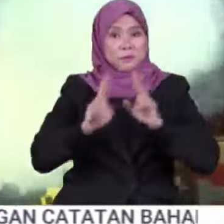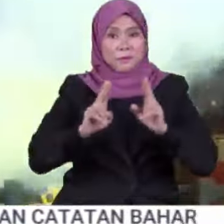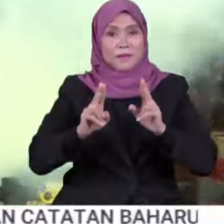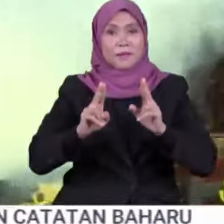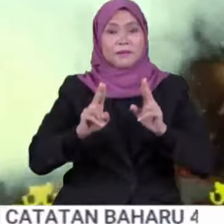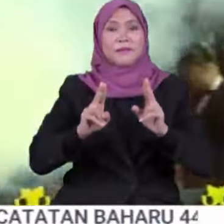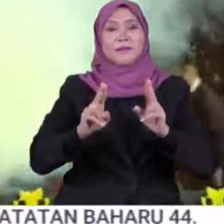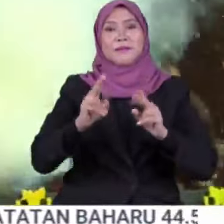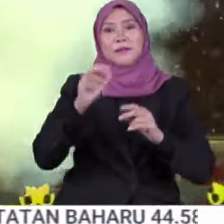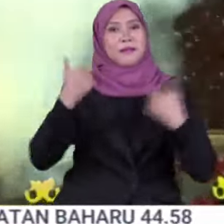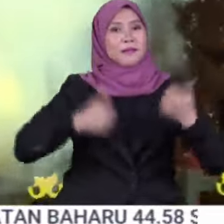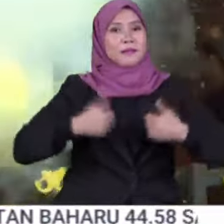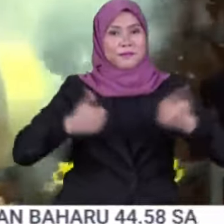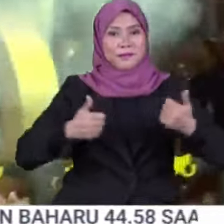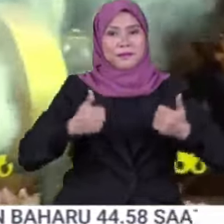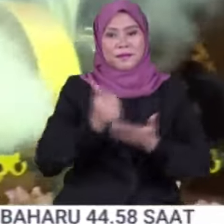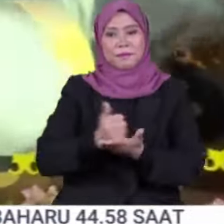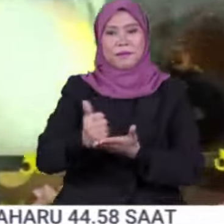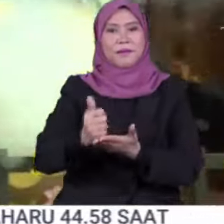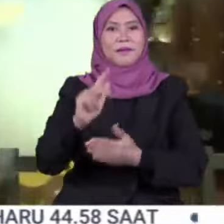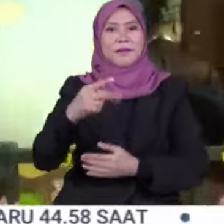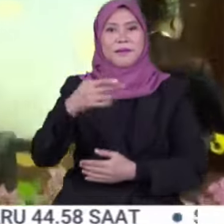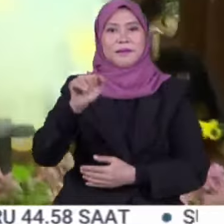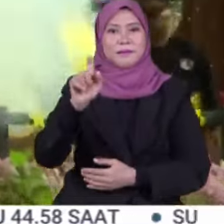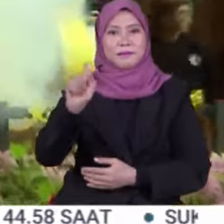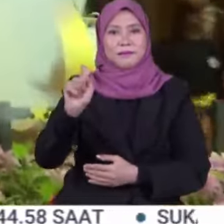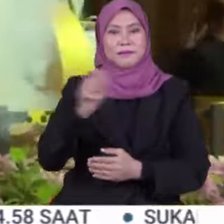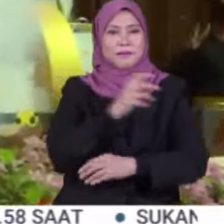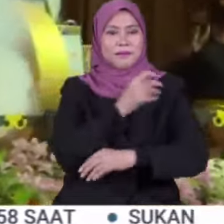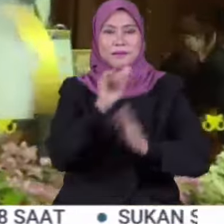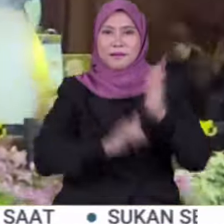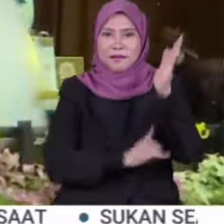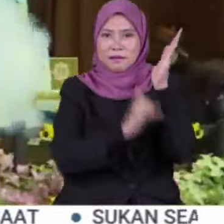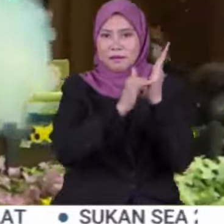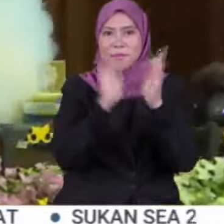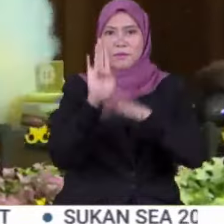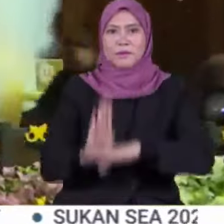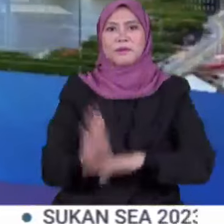Majlis Samarindo Aidilfitri Amanah Hairat Yayasan Budaya Melayu Sarawak di Kuching.